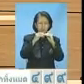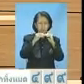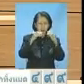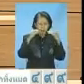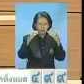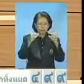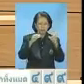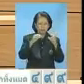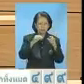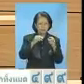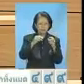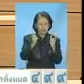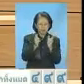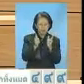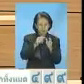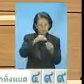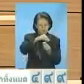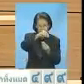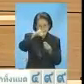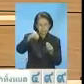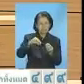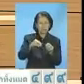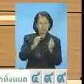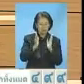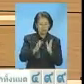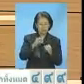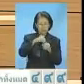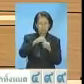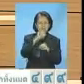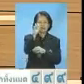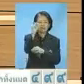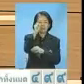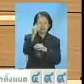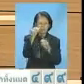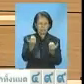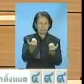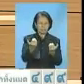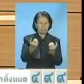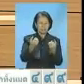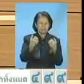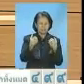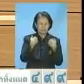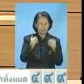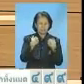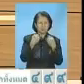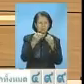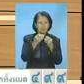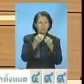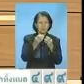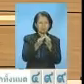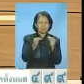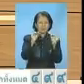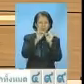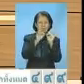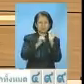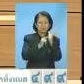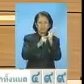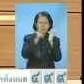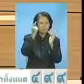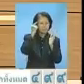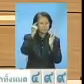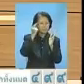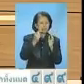ดลับแล้วท่านเห็นว่าคนในสภานี้มีคุณค่าในการแสดงความคิดเห็นไหมเชิญไปฮะผู้รู้ทั้งหล